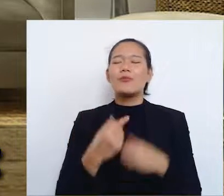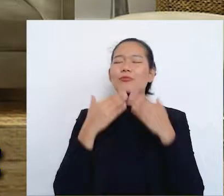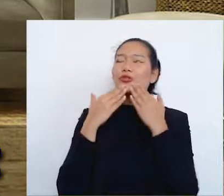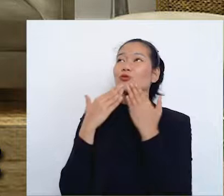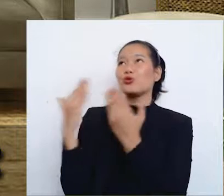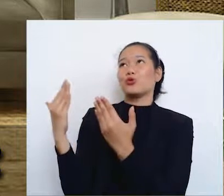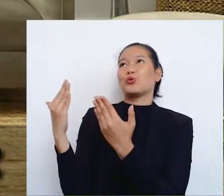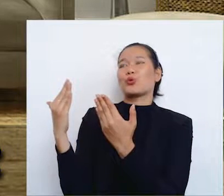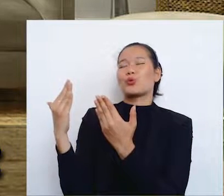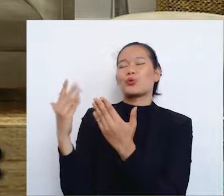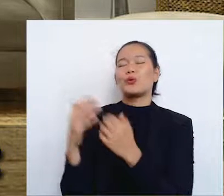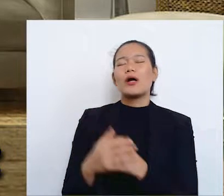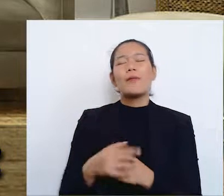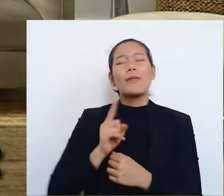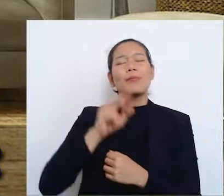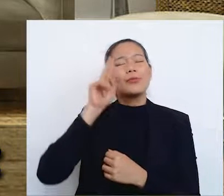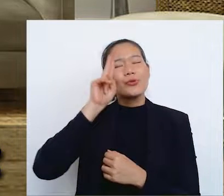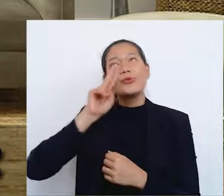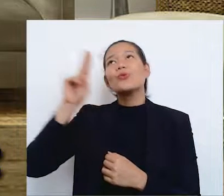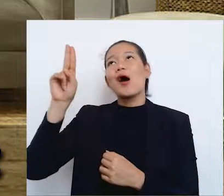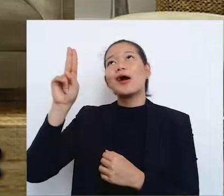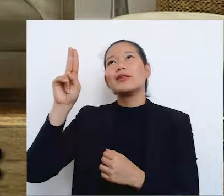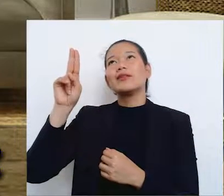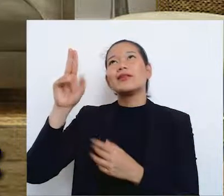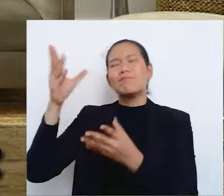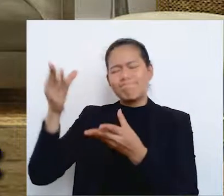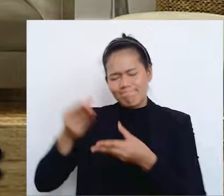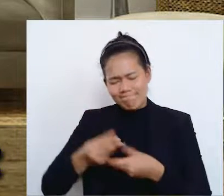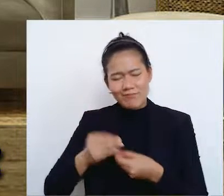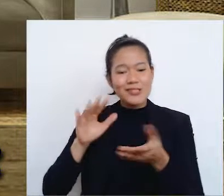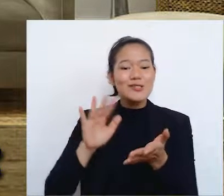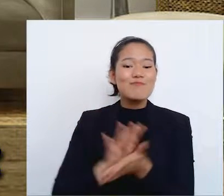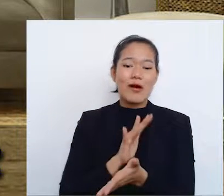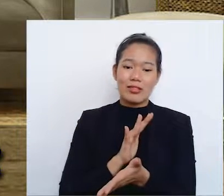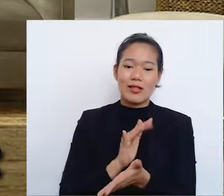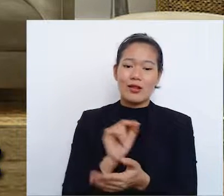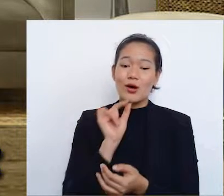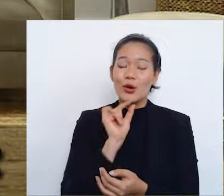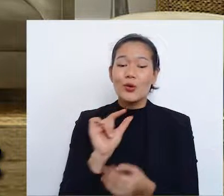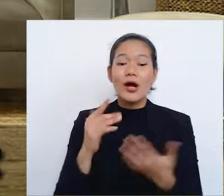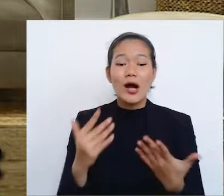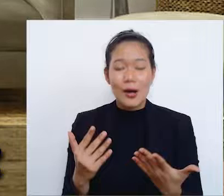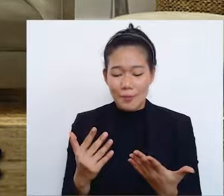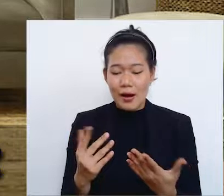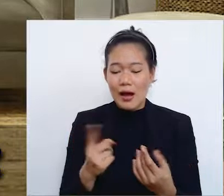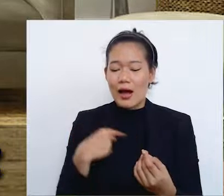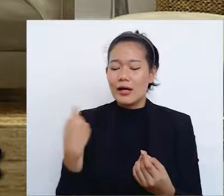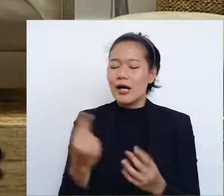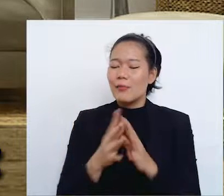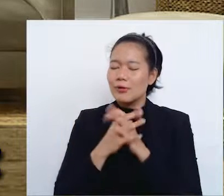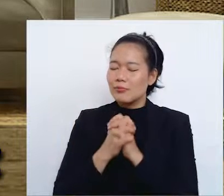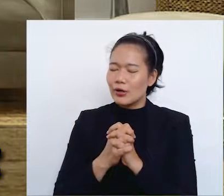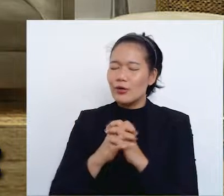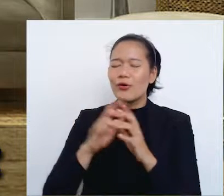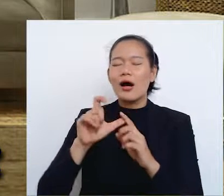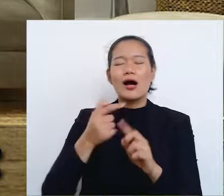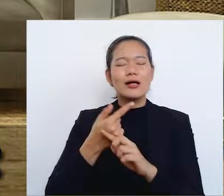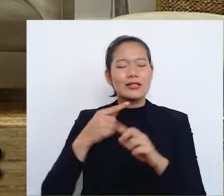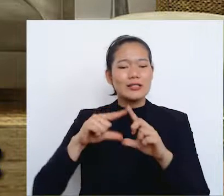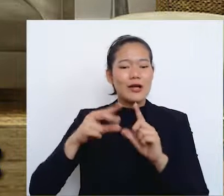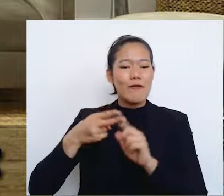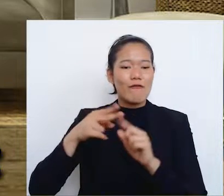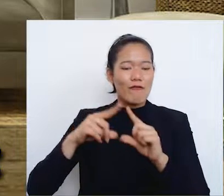juga mengucap syukur karena Tuhan memberikan kami kesempatan untuk kami boleh menaikkan doa